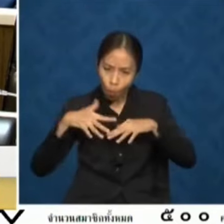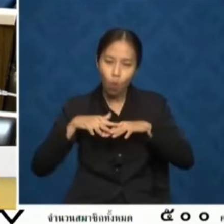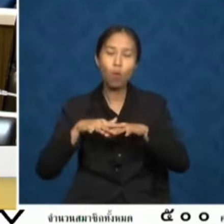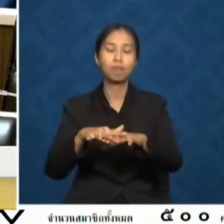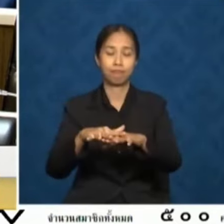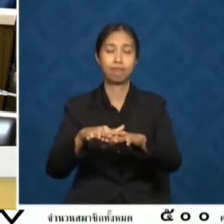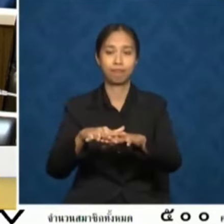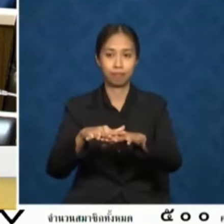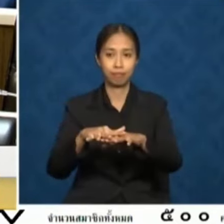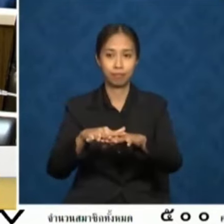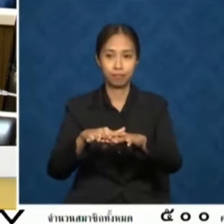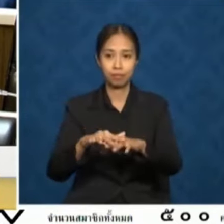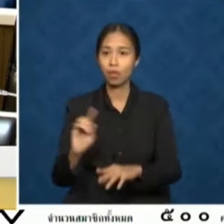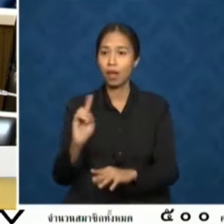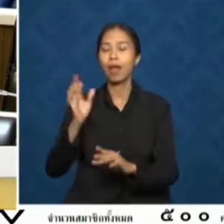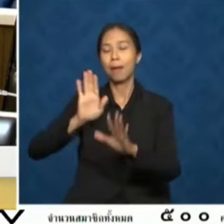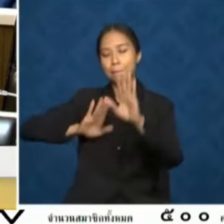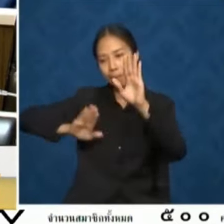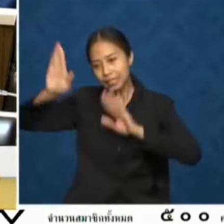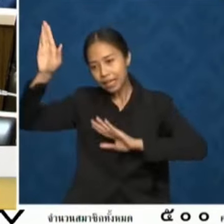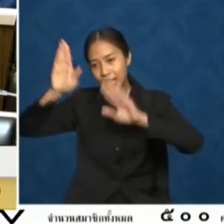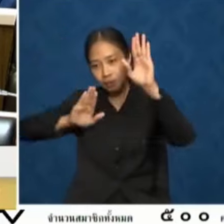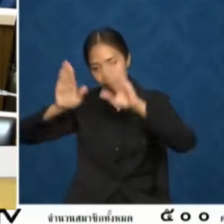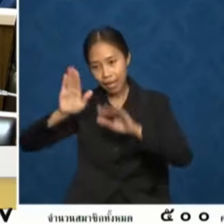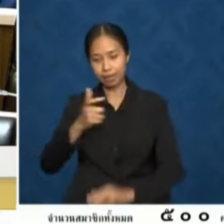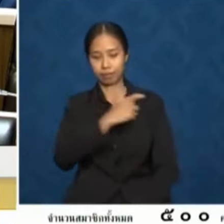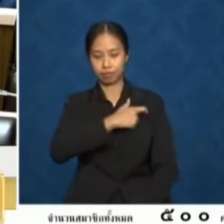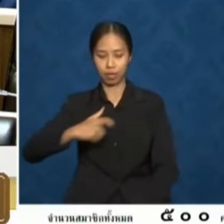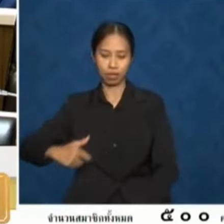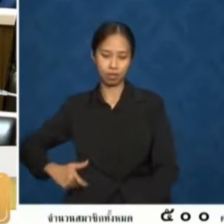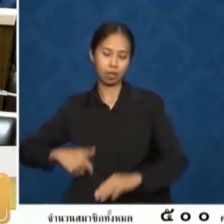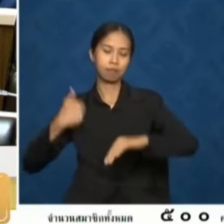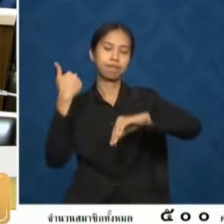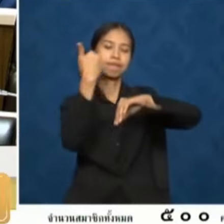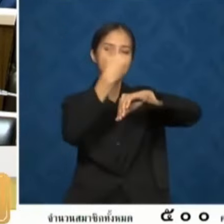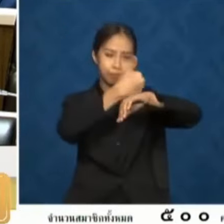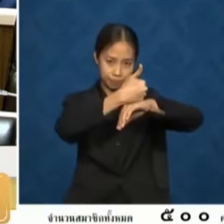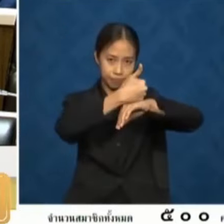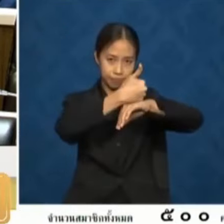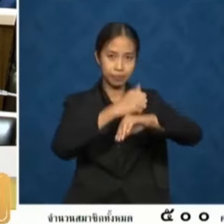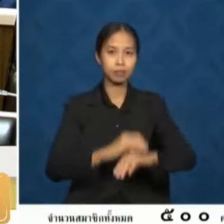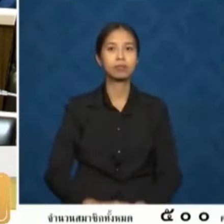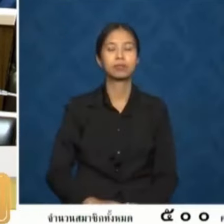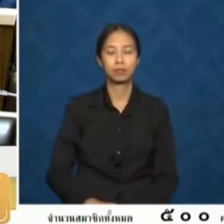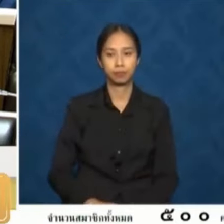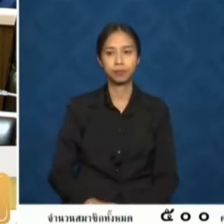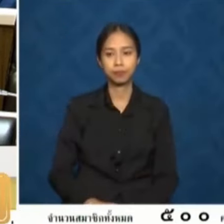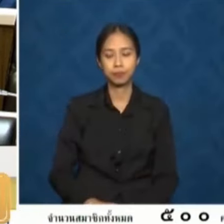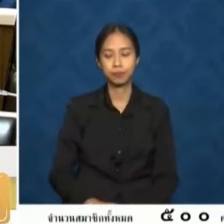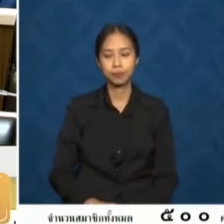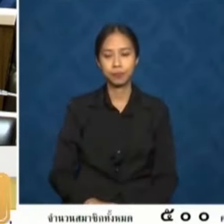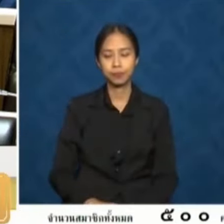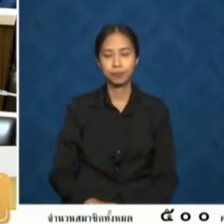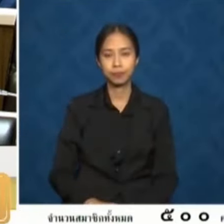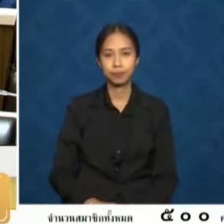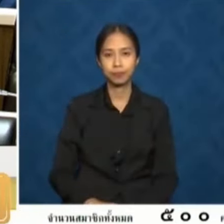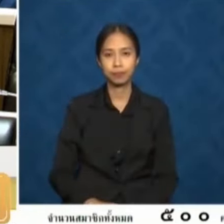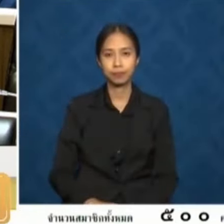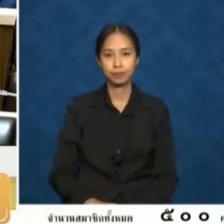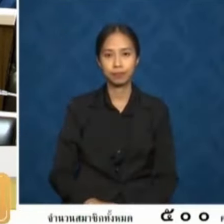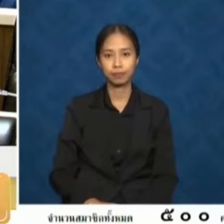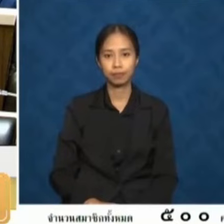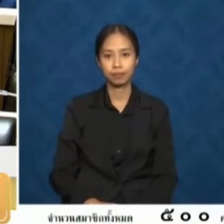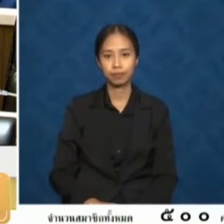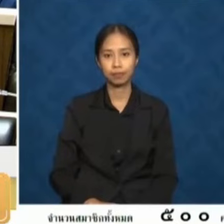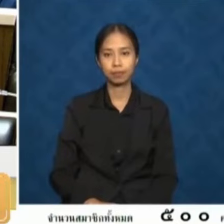ในระบบชาติไตยอันพีพระมหากษัตริย์เป็นประมุขนะครับเพราะฉะนั้นจะ